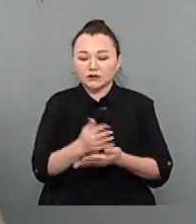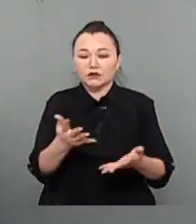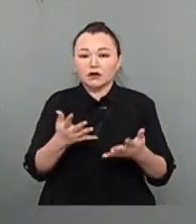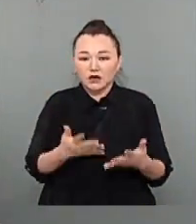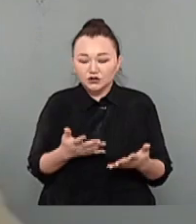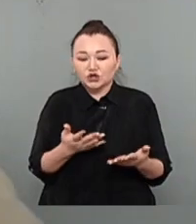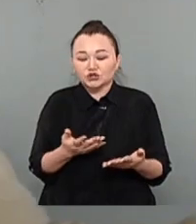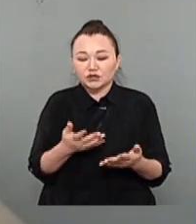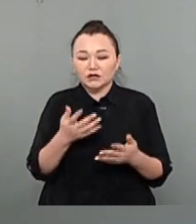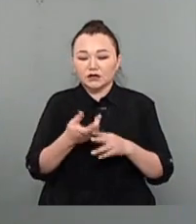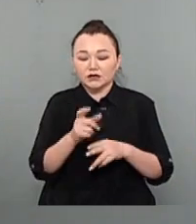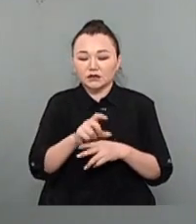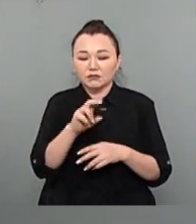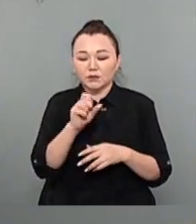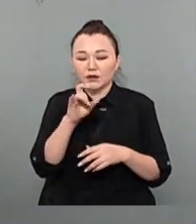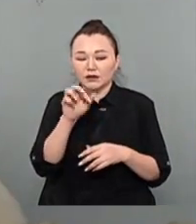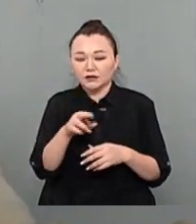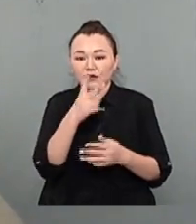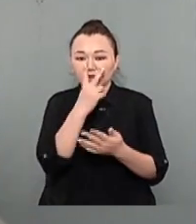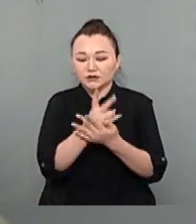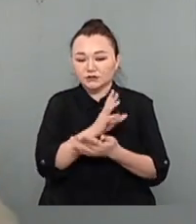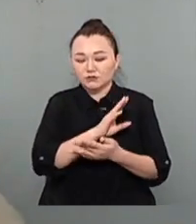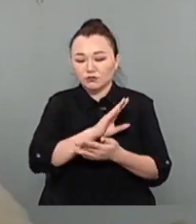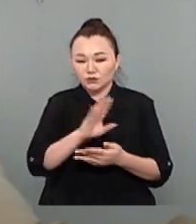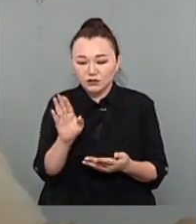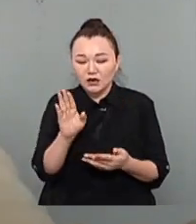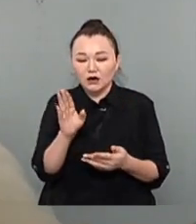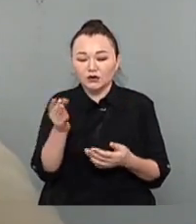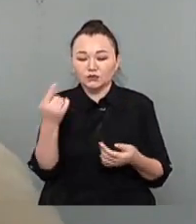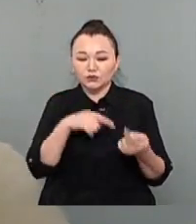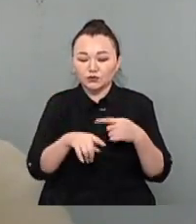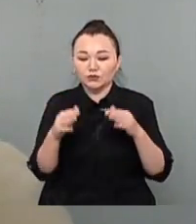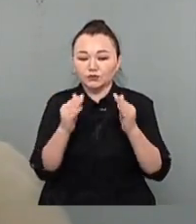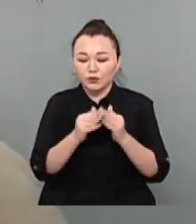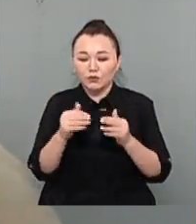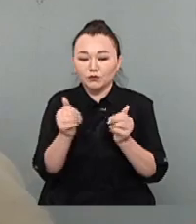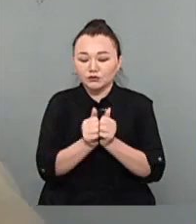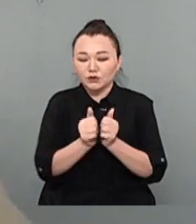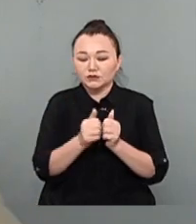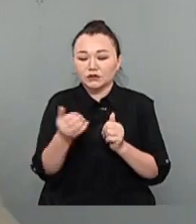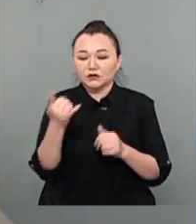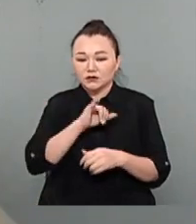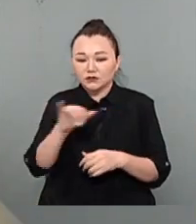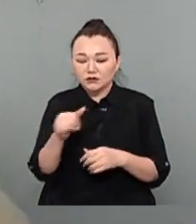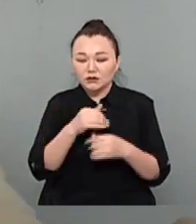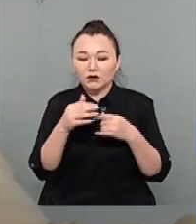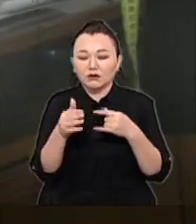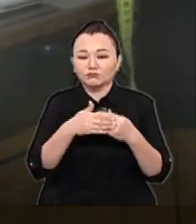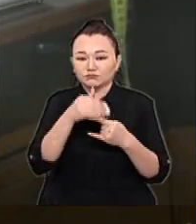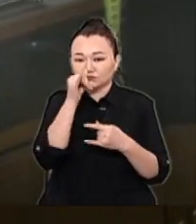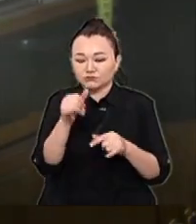ол жаңағы партияға бөліну деген нәрсе бір-бірінің үйін, көршінің есігін ашпау дегенді білдірмейді